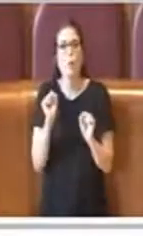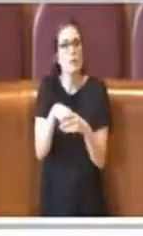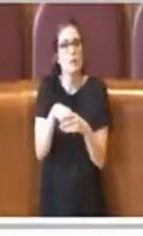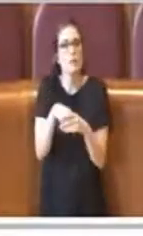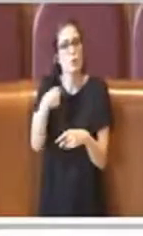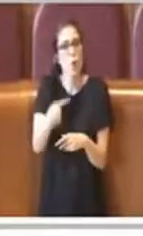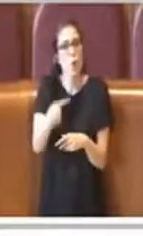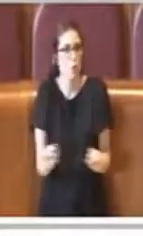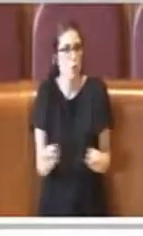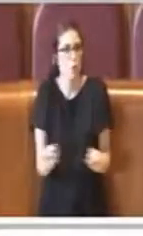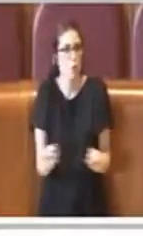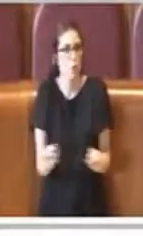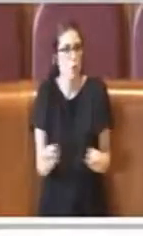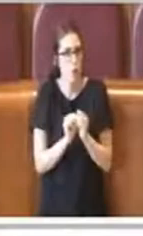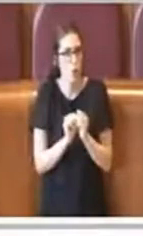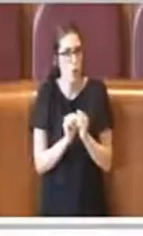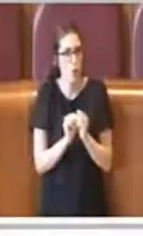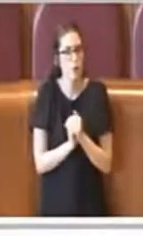inserito.